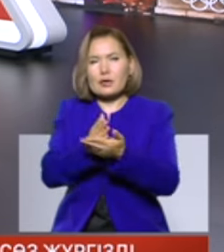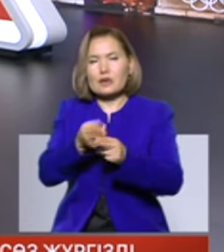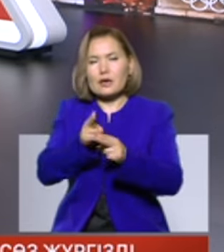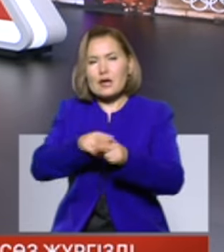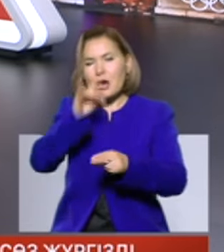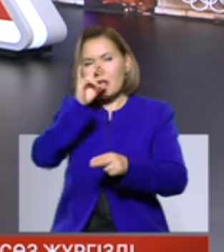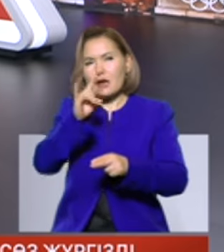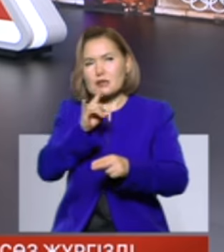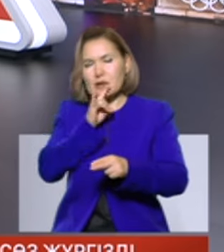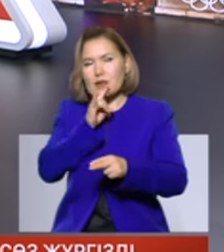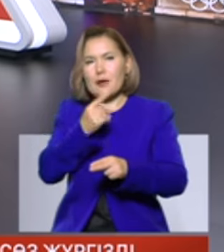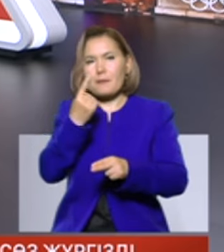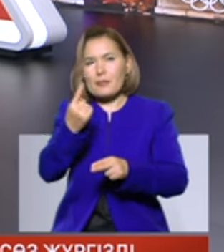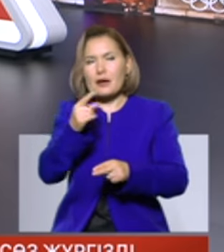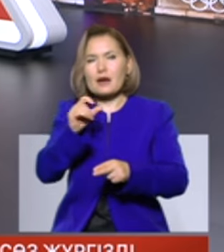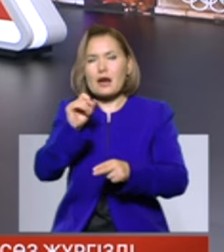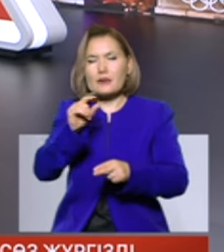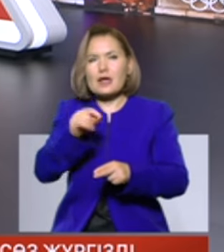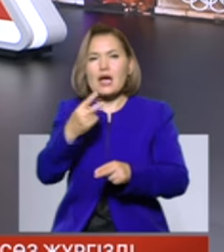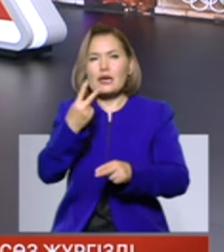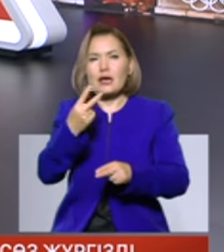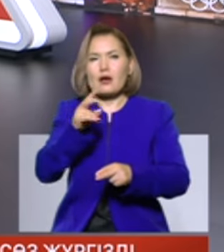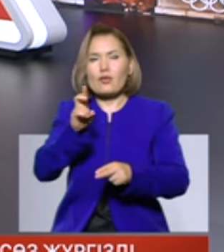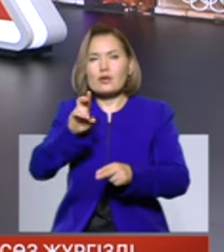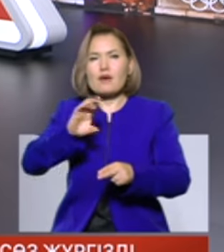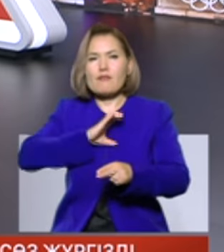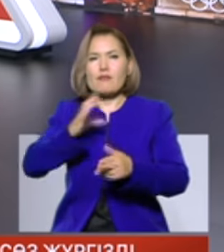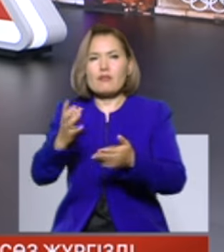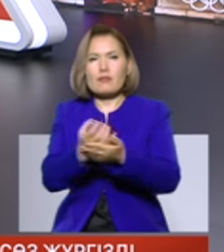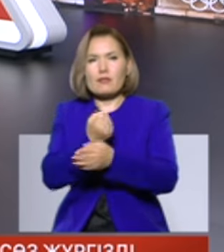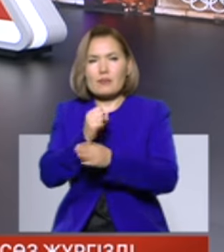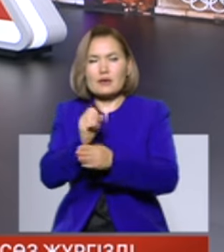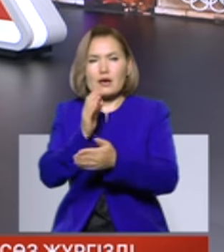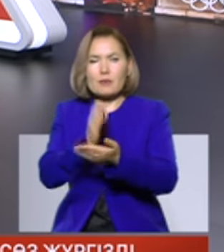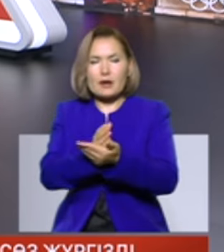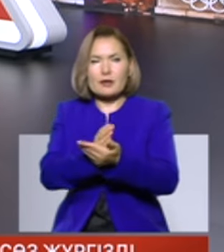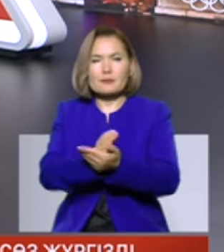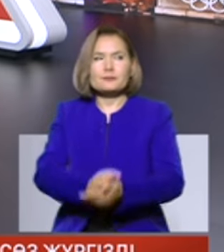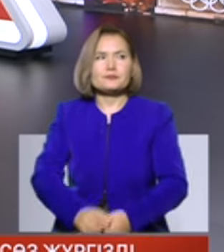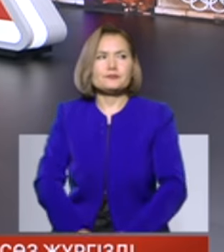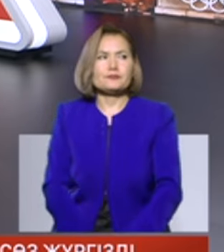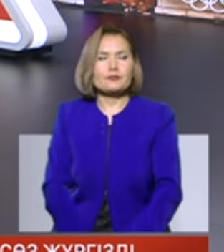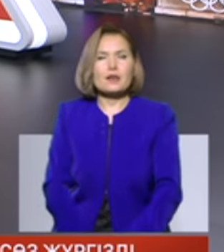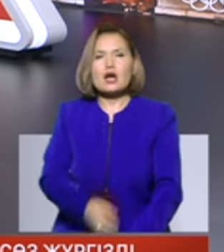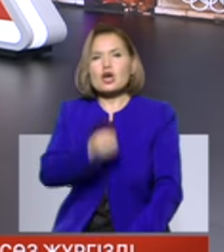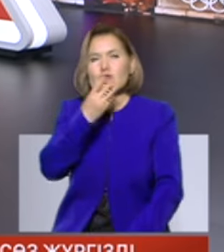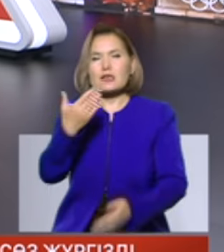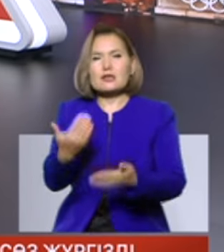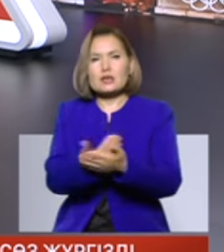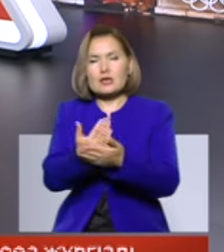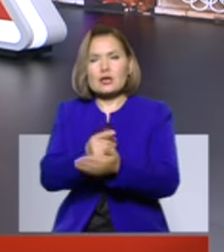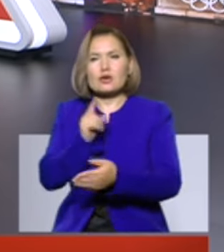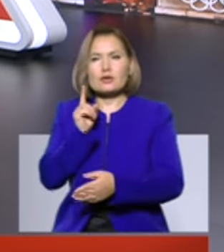ел қоржынында 1 алтын, 2 қола медаль бар. Ләйлә? Я, Нұрсұлтан, рахмет. Жақсы жаңалық күтеміз өзіңізден.